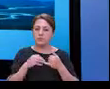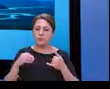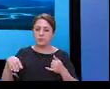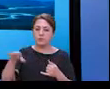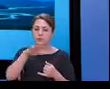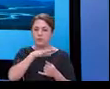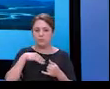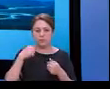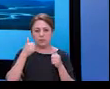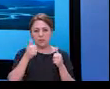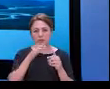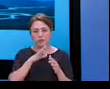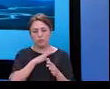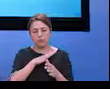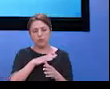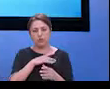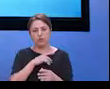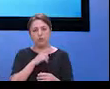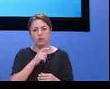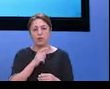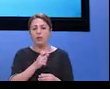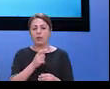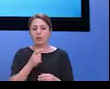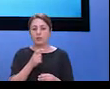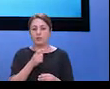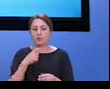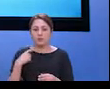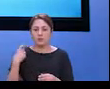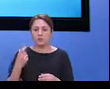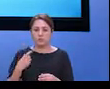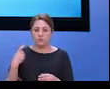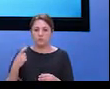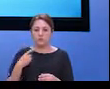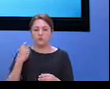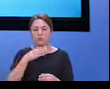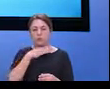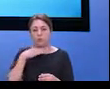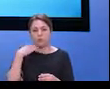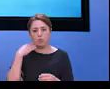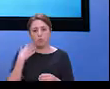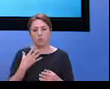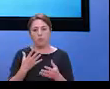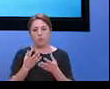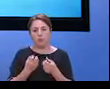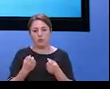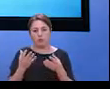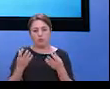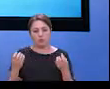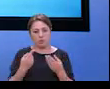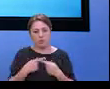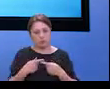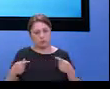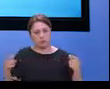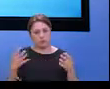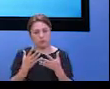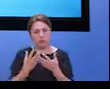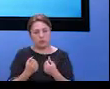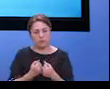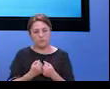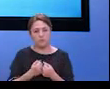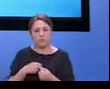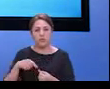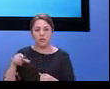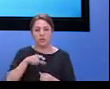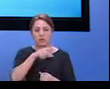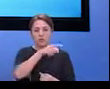бўлишида, деҳқончилигимизда серҳосил, мўл ҳосил олишимизда алоҳида ҳисса қўшадиган дарьёлардан